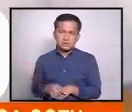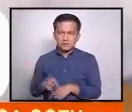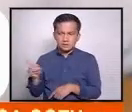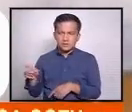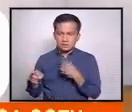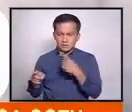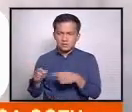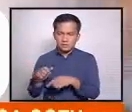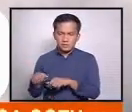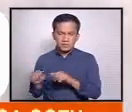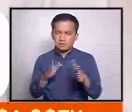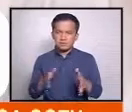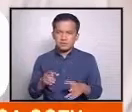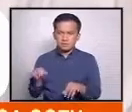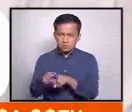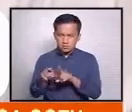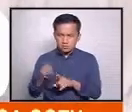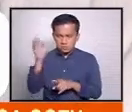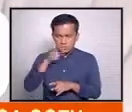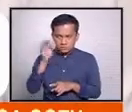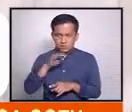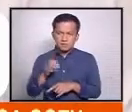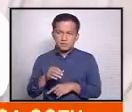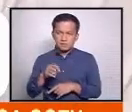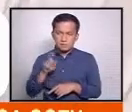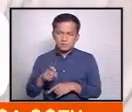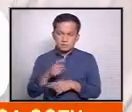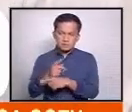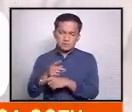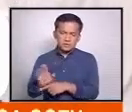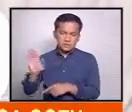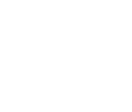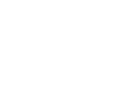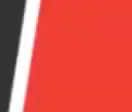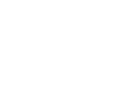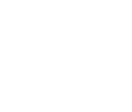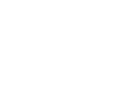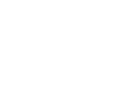that one fisherman is also Filipino. And we should be protecting their rights too.